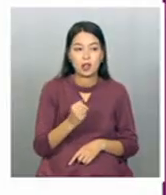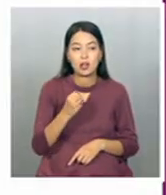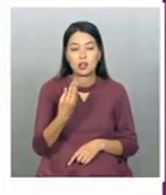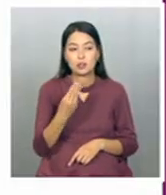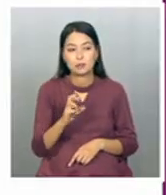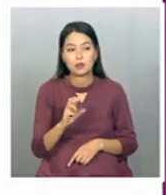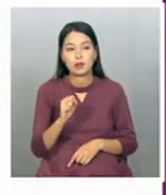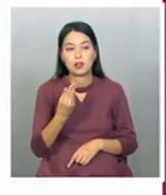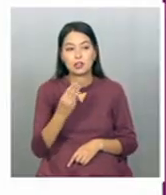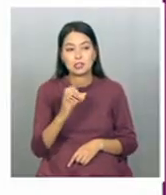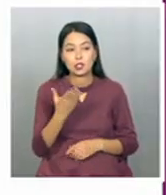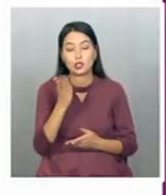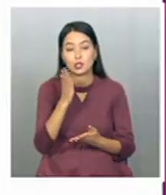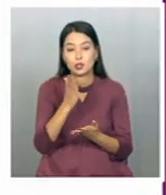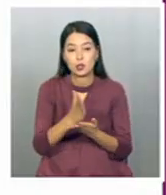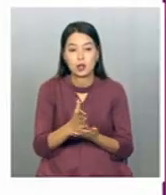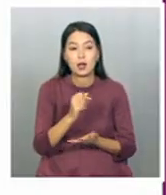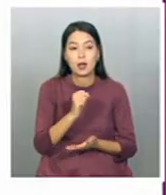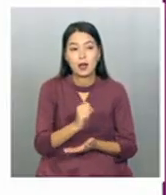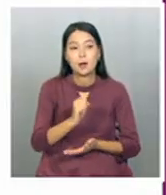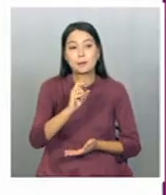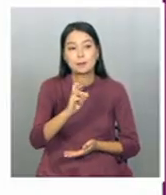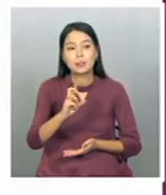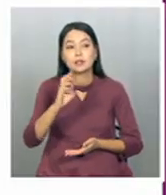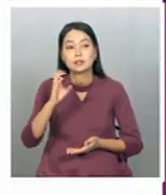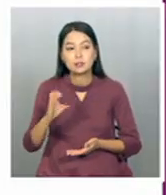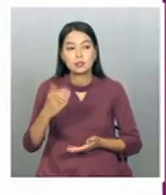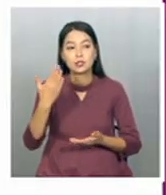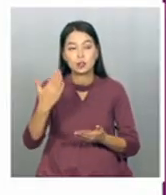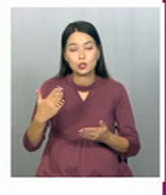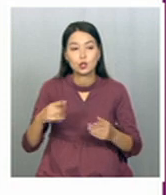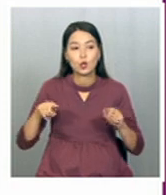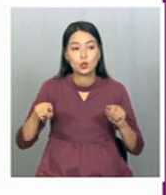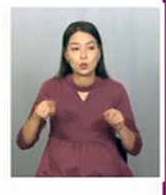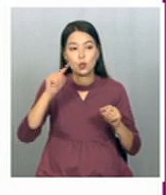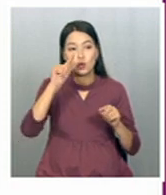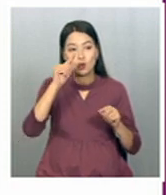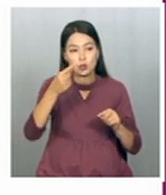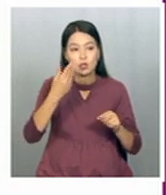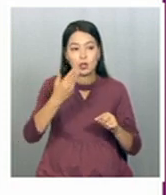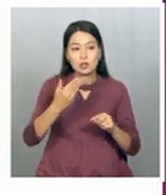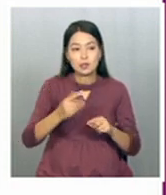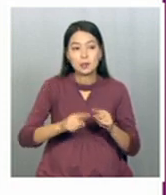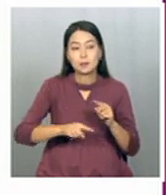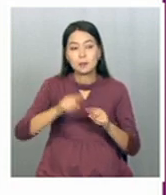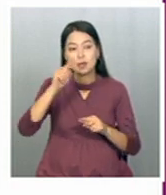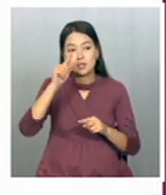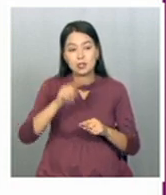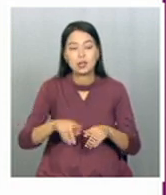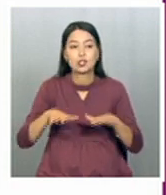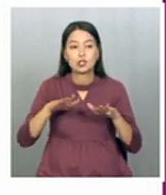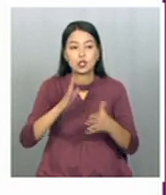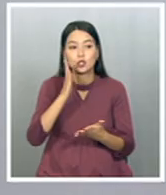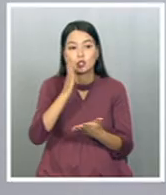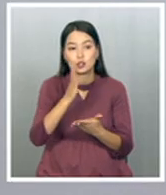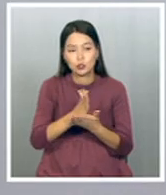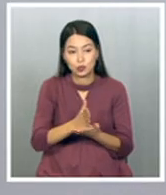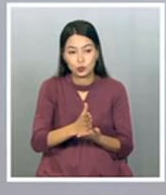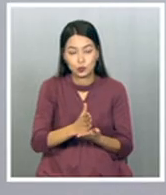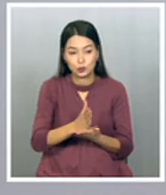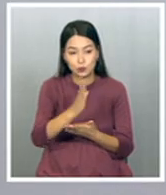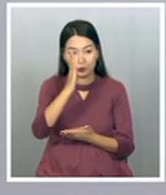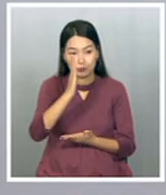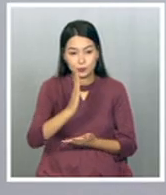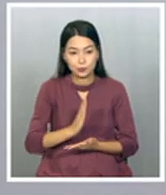HC түзулері A, B, C төбелерінен жүргізілген биіктіктер жататын түзулер болсын.